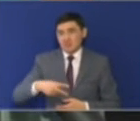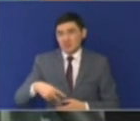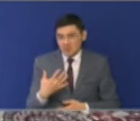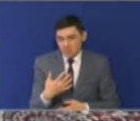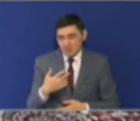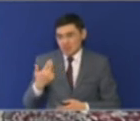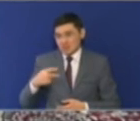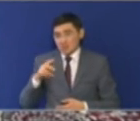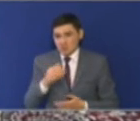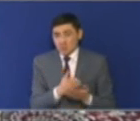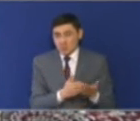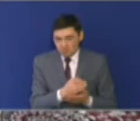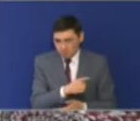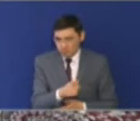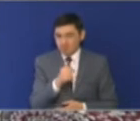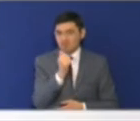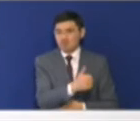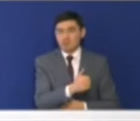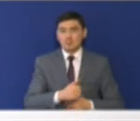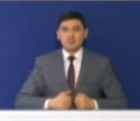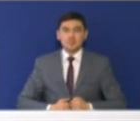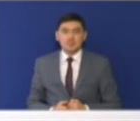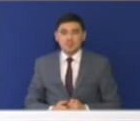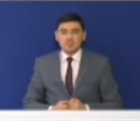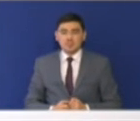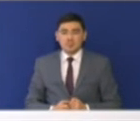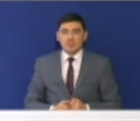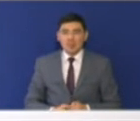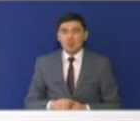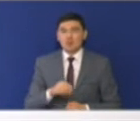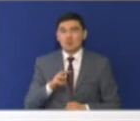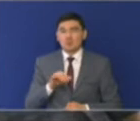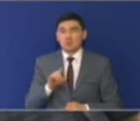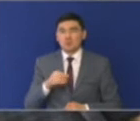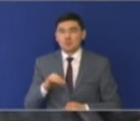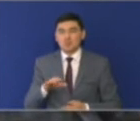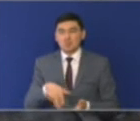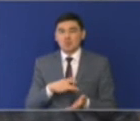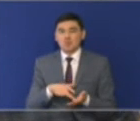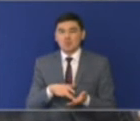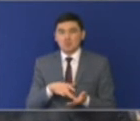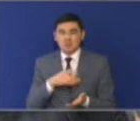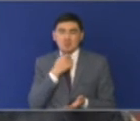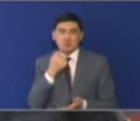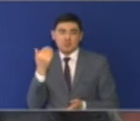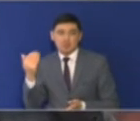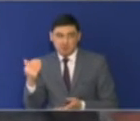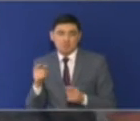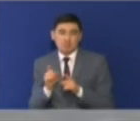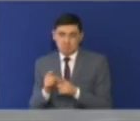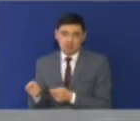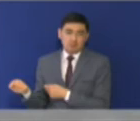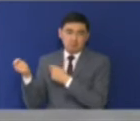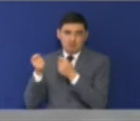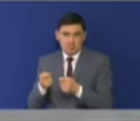30 лет. В выставку вошли материалы из фондов филиала музея в городе Аягос. В них представлены материалы о